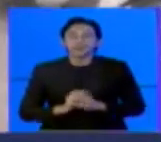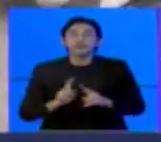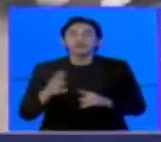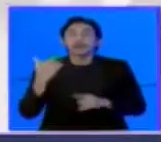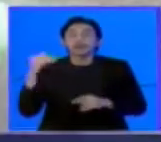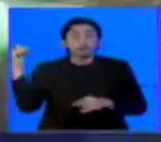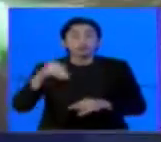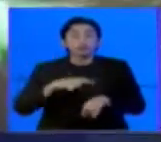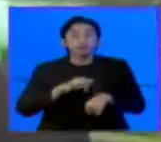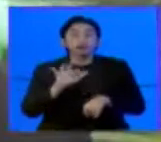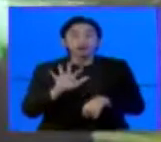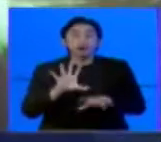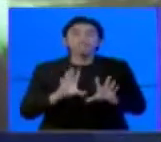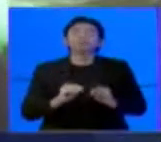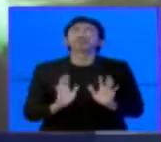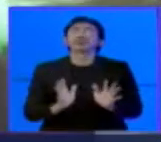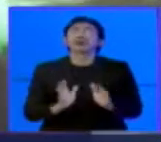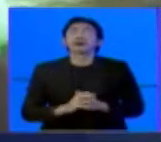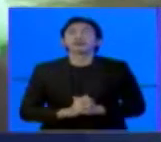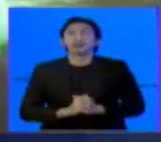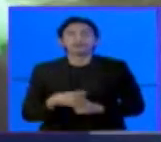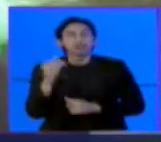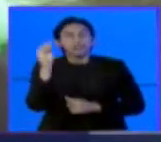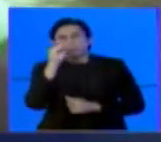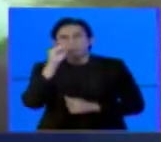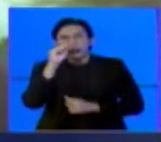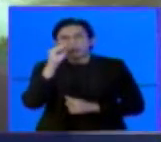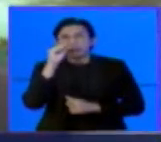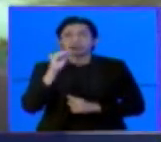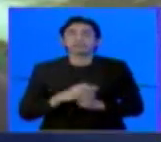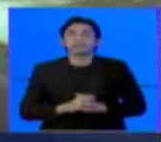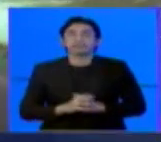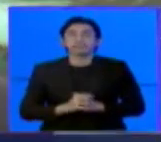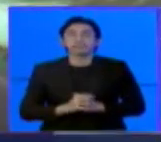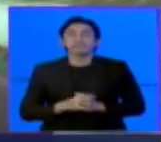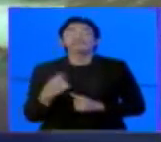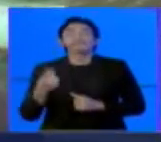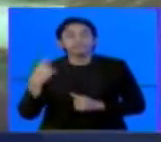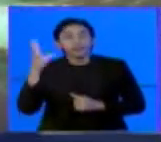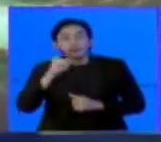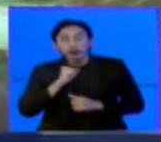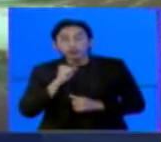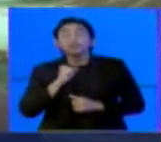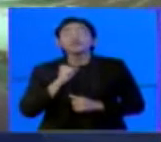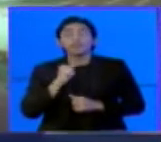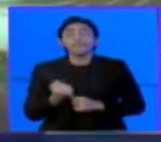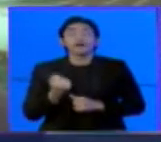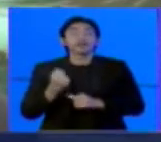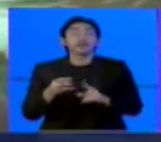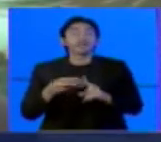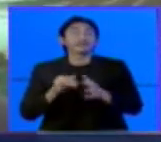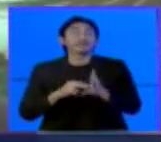Tapi semua dari jam 00016 kita tahu pasar Bintoro itu